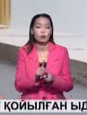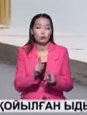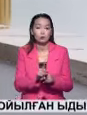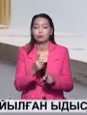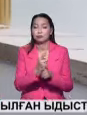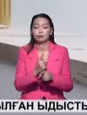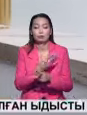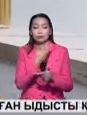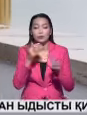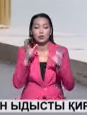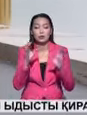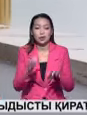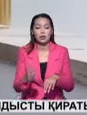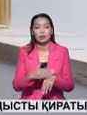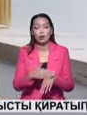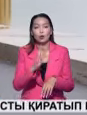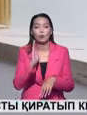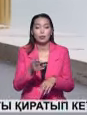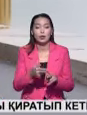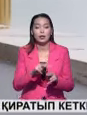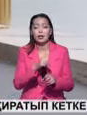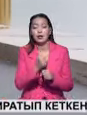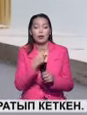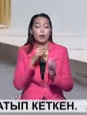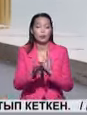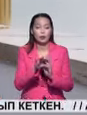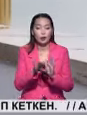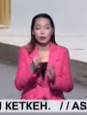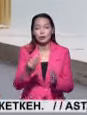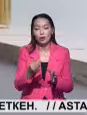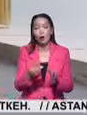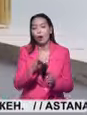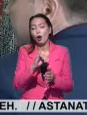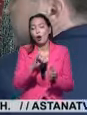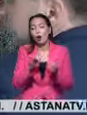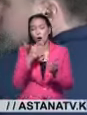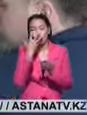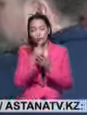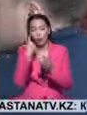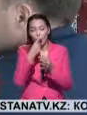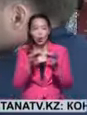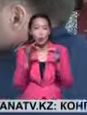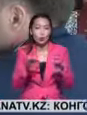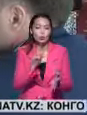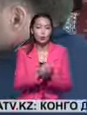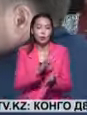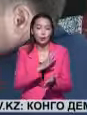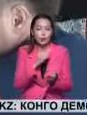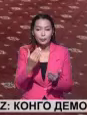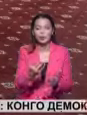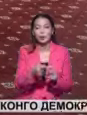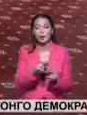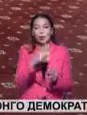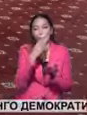қойылса заңмен жазаланады. Бастысы дауыс беруге келгенде жеке куәлігіңізді ұмытпаңыз. Белгіленген күні азаматтар өз